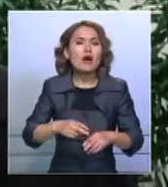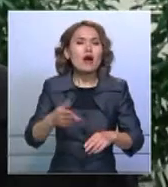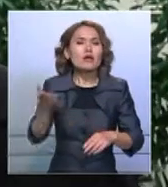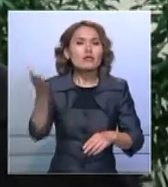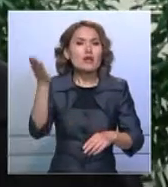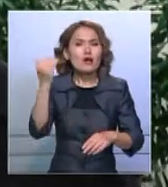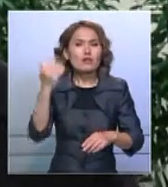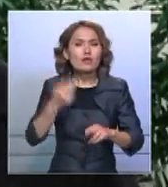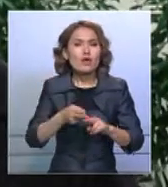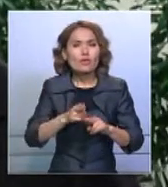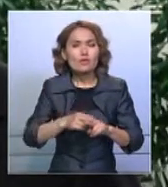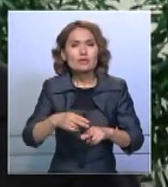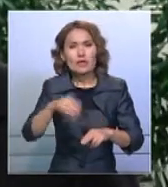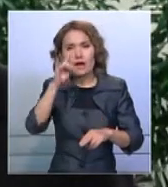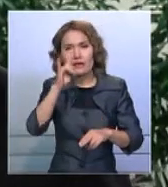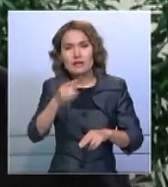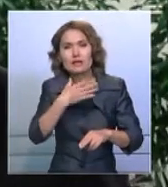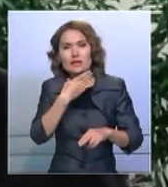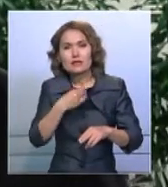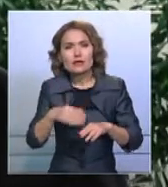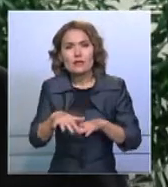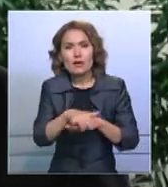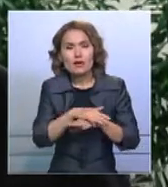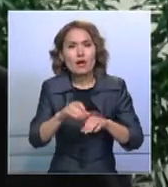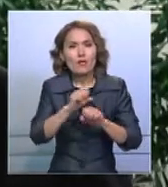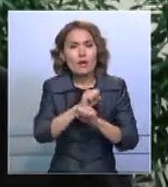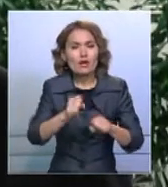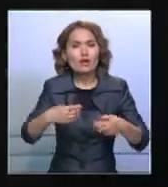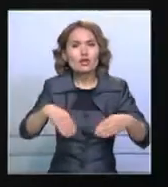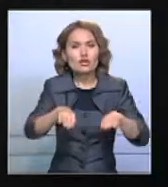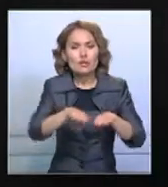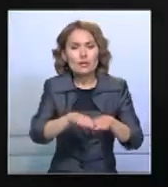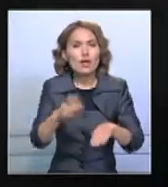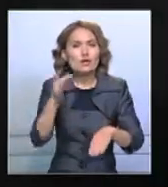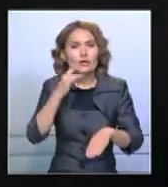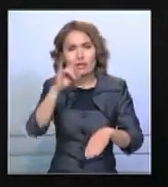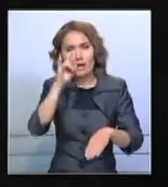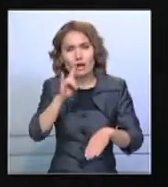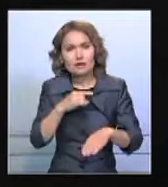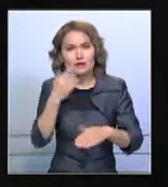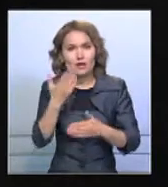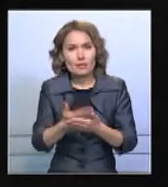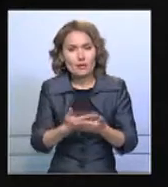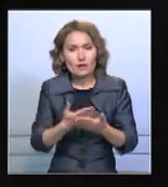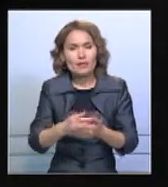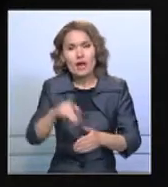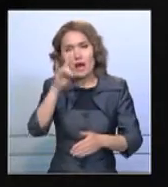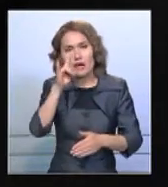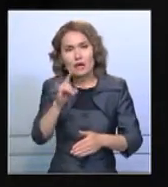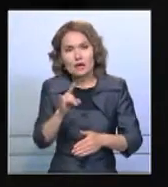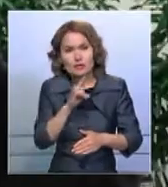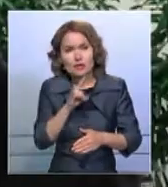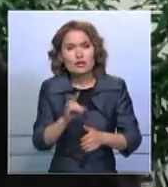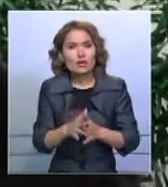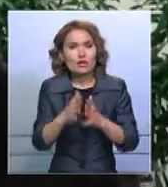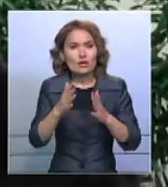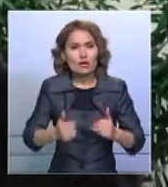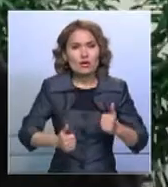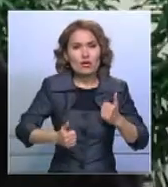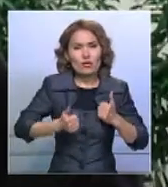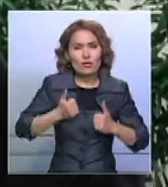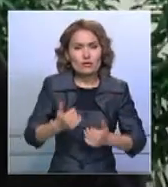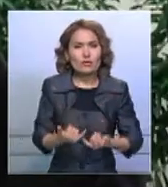байытылған уран банкін құруға президенттеріңіз сүбелі үлесін қосты. Сол үшін Вашингтондағы саммитте Қазақстанға атқарылған жұмыстар үшін марапат